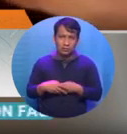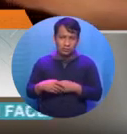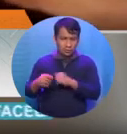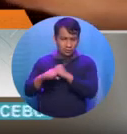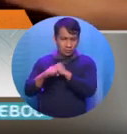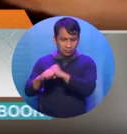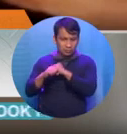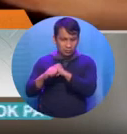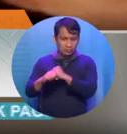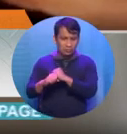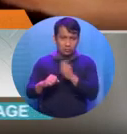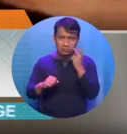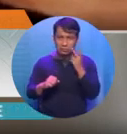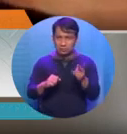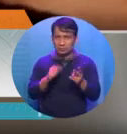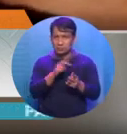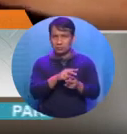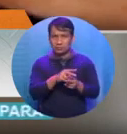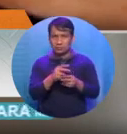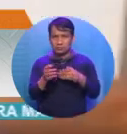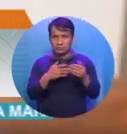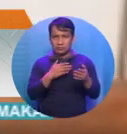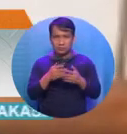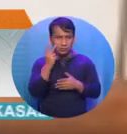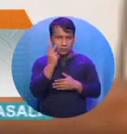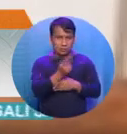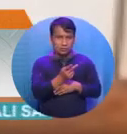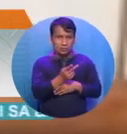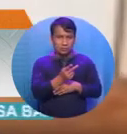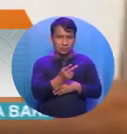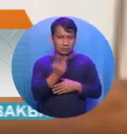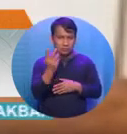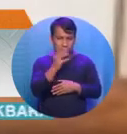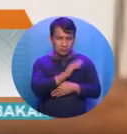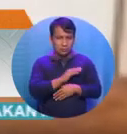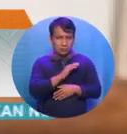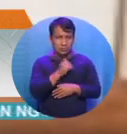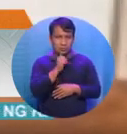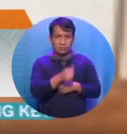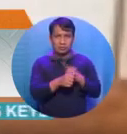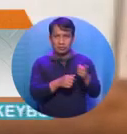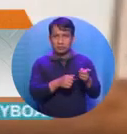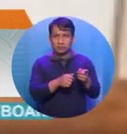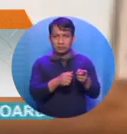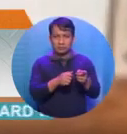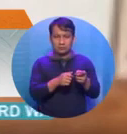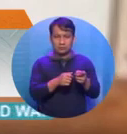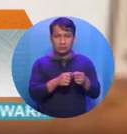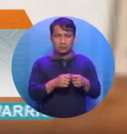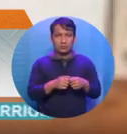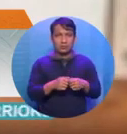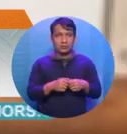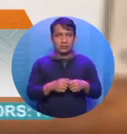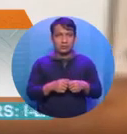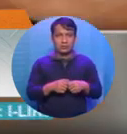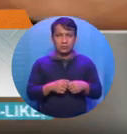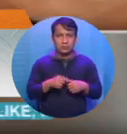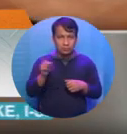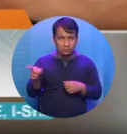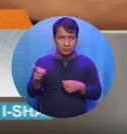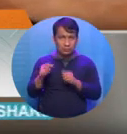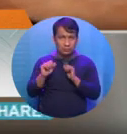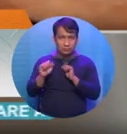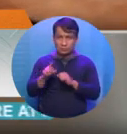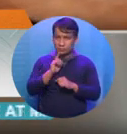siya. Eh, may nakita din po kasi ako mga attitude na hindi po maganda. Yun po, doon po ako na-disappoint. Okay. So, naging kayo,